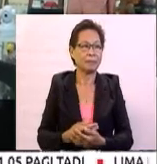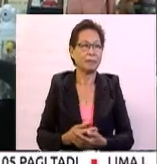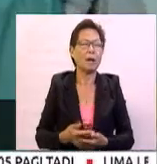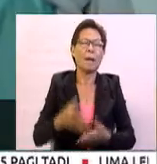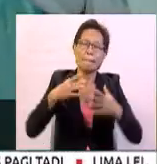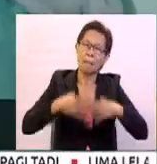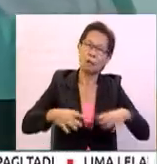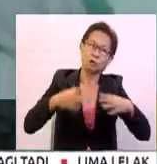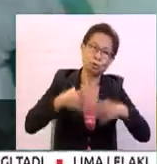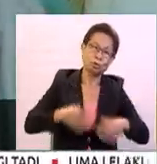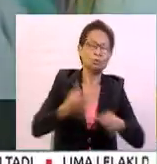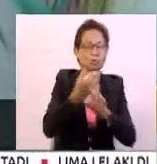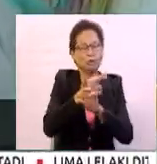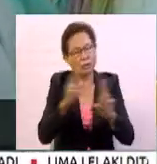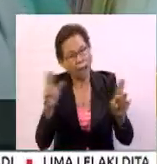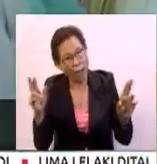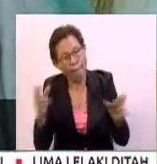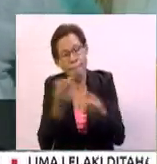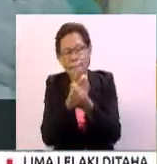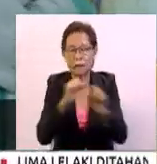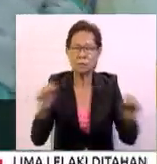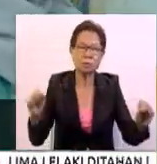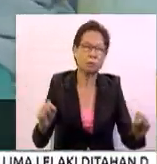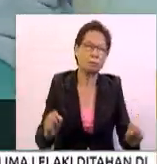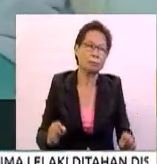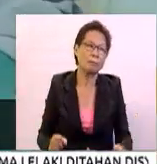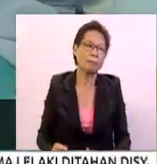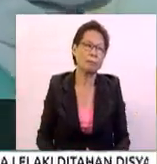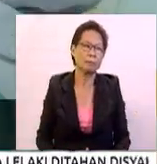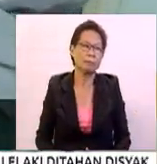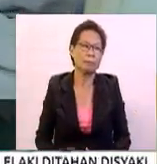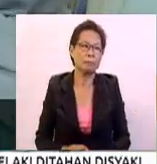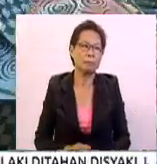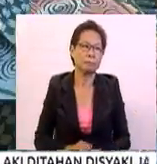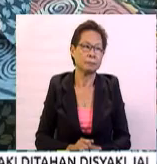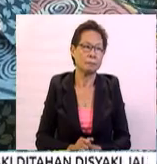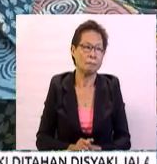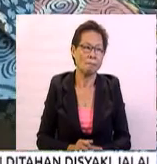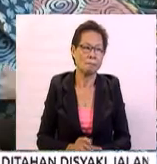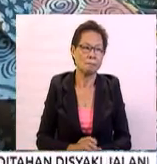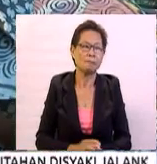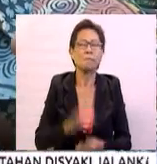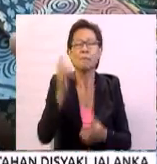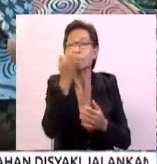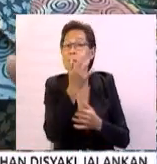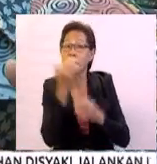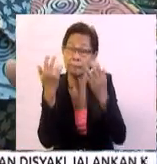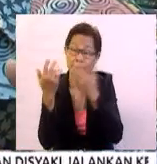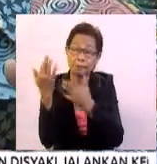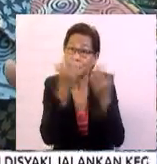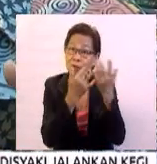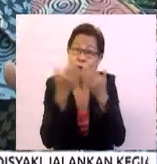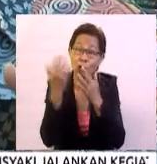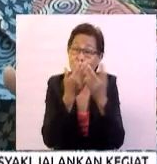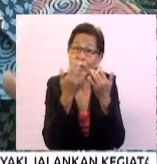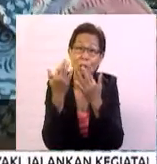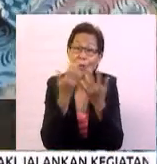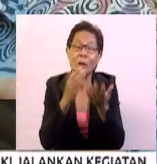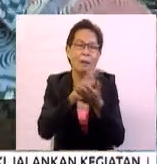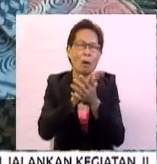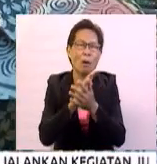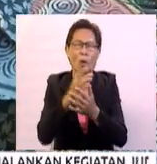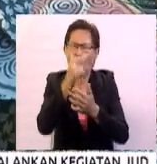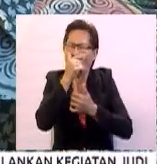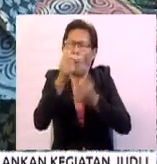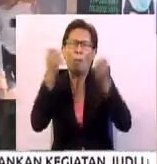baju-baju redime kami dah siap dengan potongan pesak kurung pahang, ya. Warna-warna yang tertentu yang menjadikan ramai